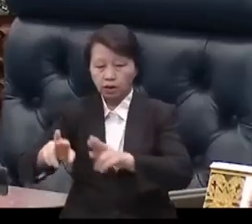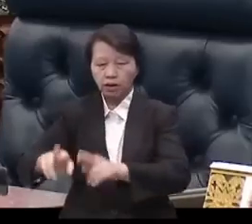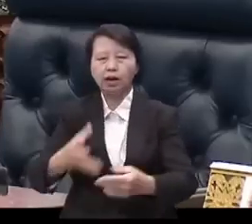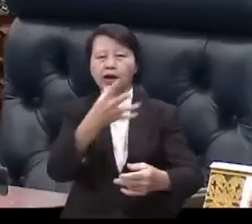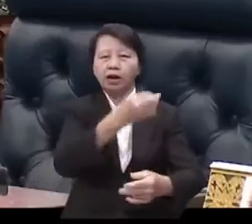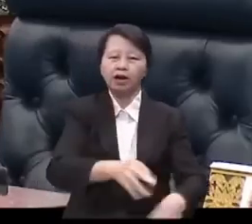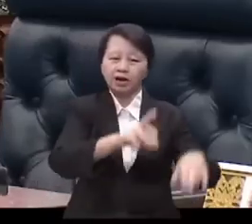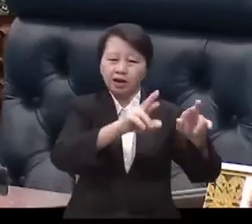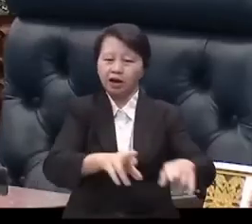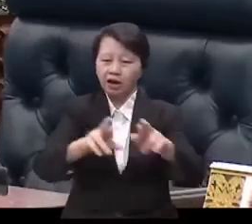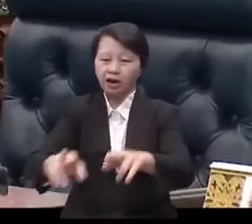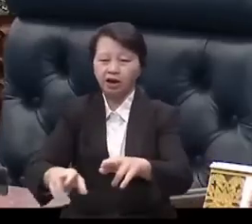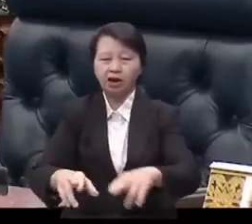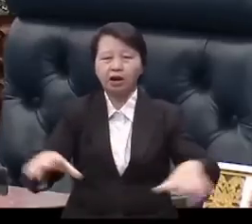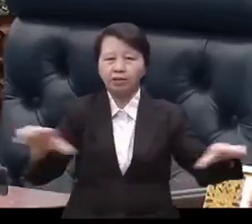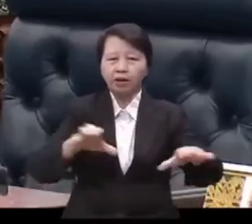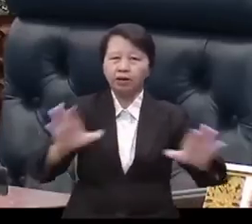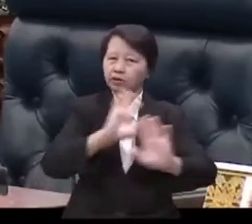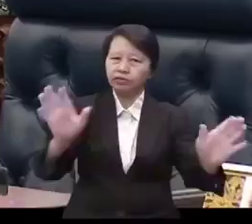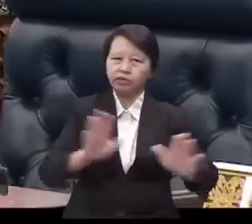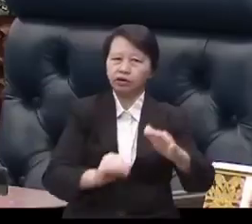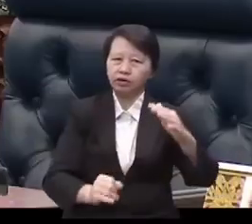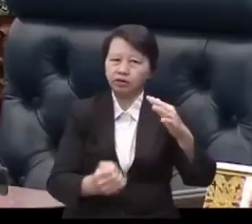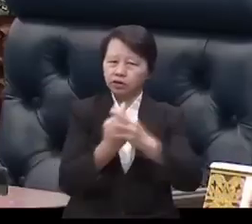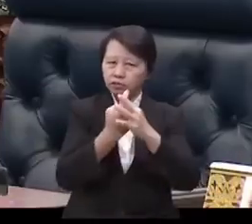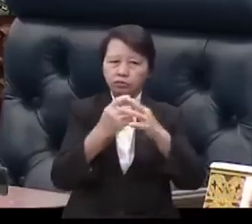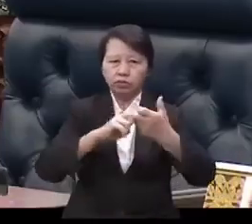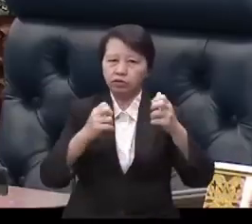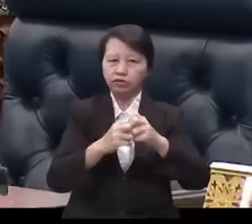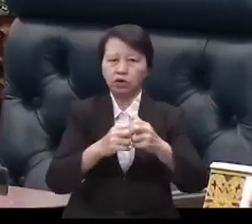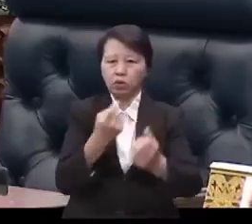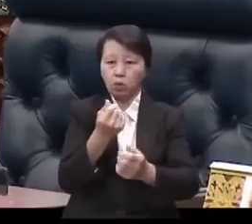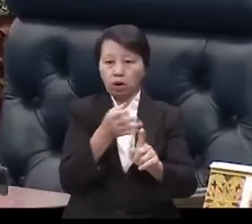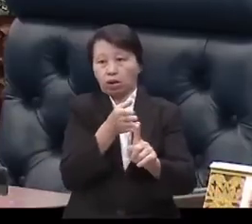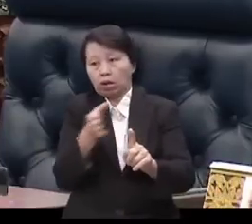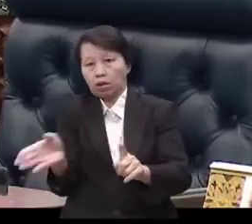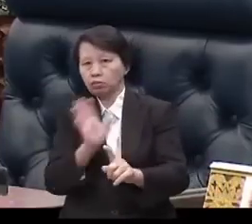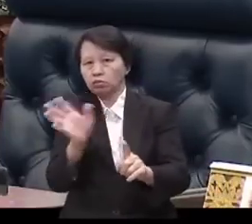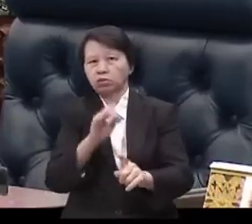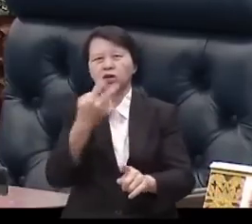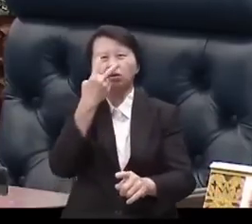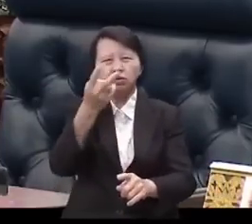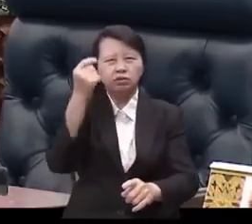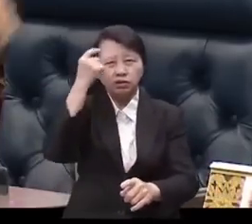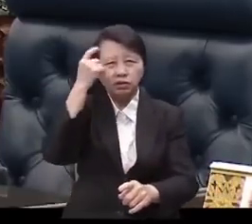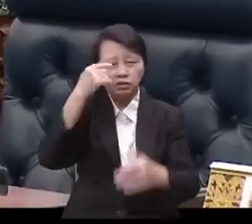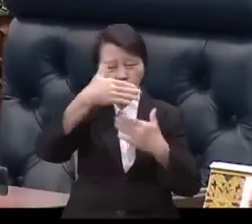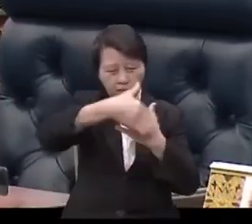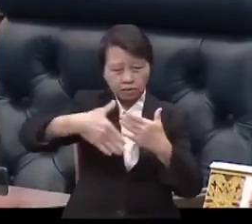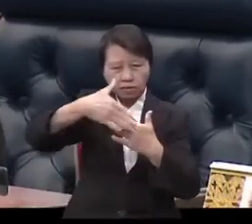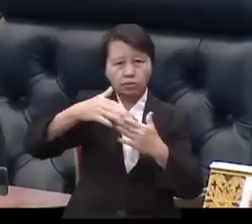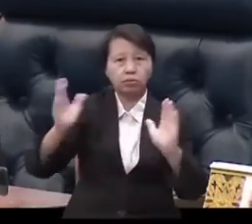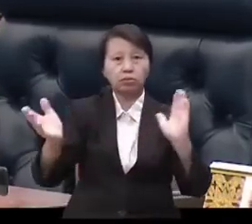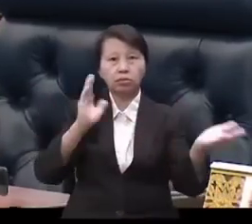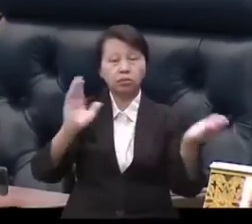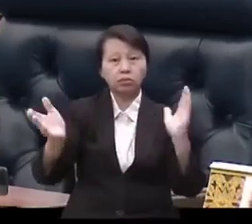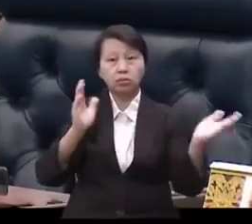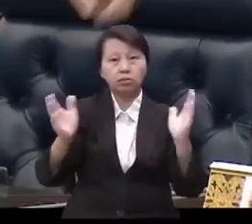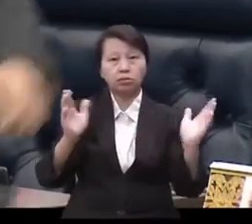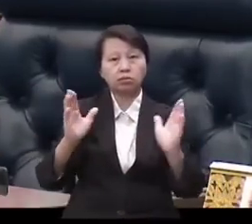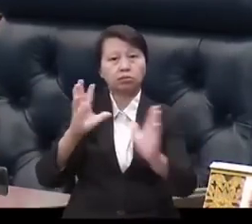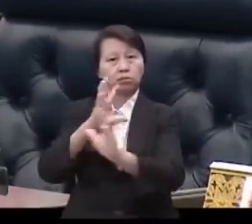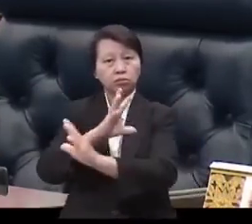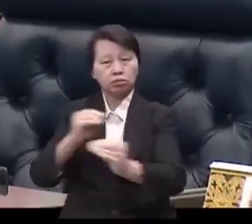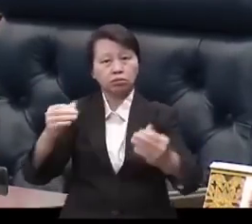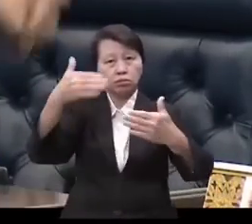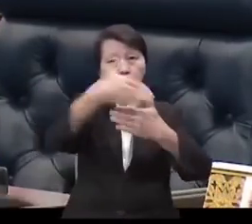rancangan pelaksanaan dia tidak terbantut ketirisan dia, kewangan. Bayangkan Pan Borneo dibanding dengan Sarawak, Pan Borneo dah hampir siap